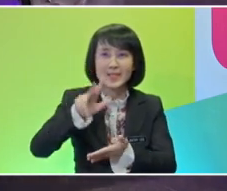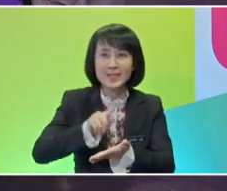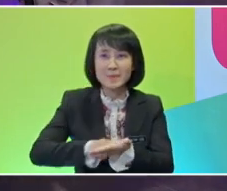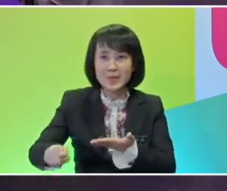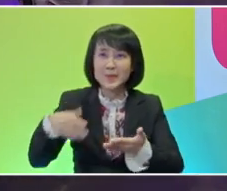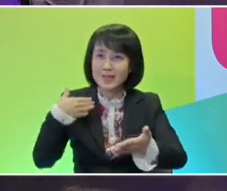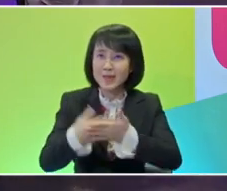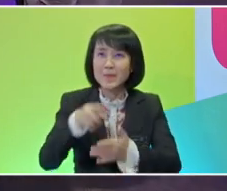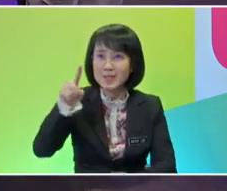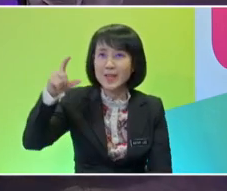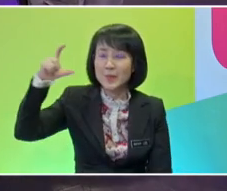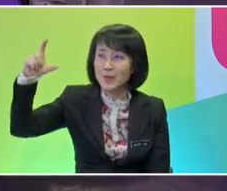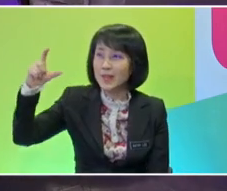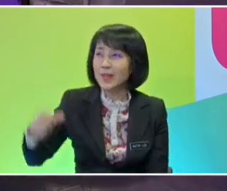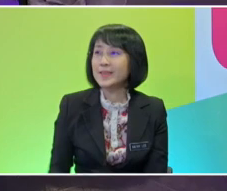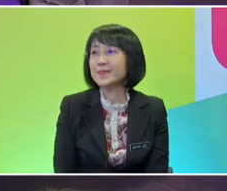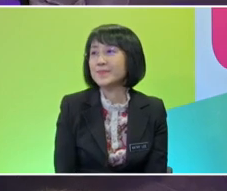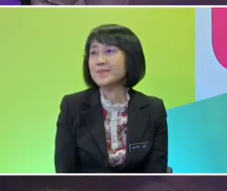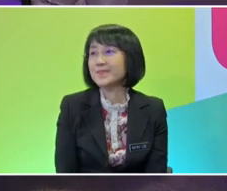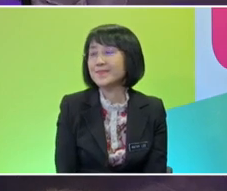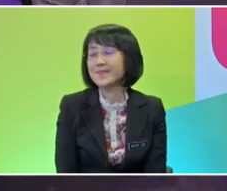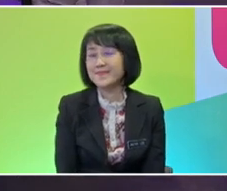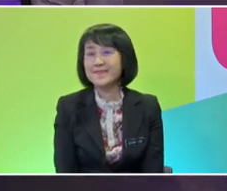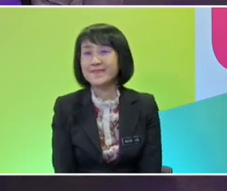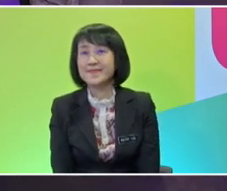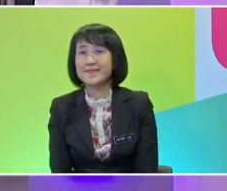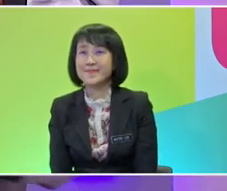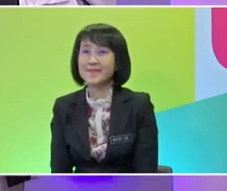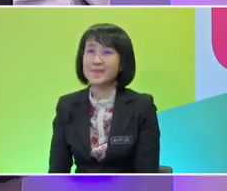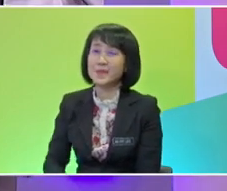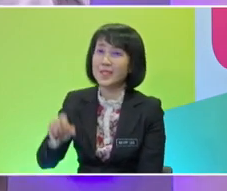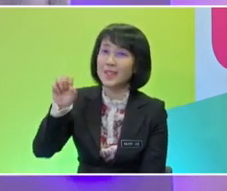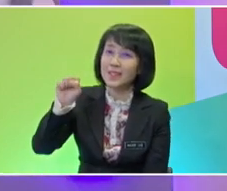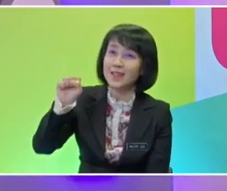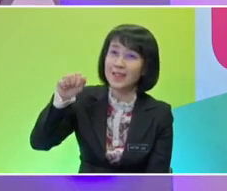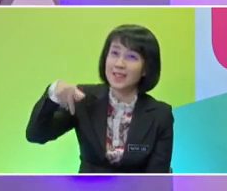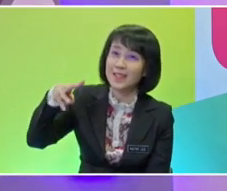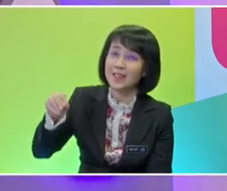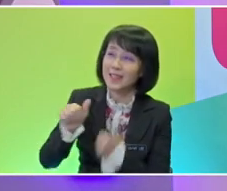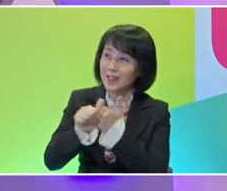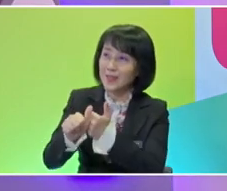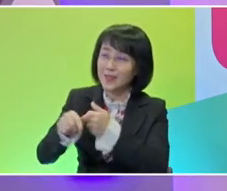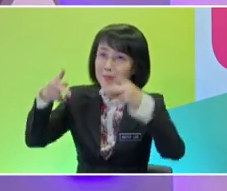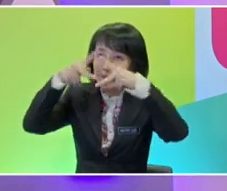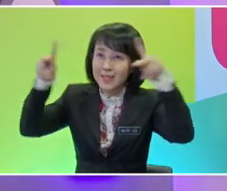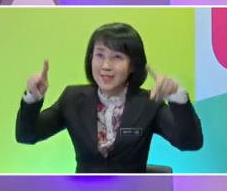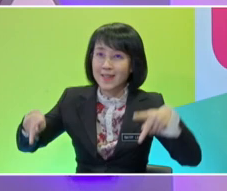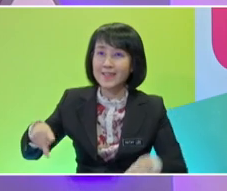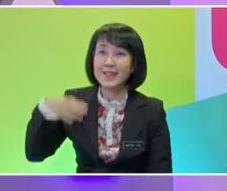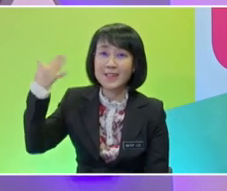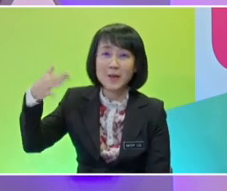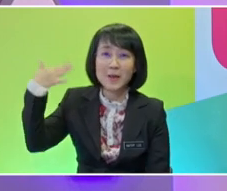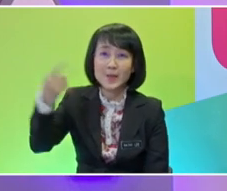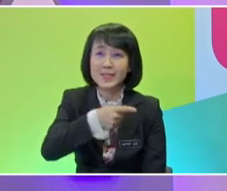mungkin y-nya adalah manifestasi daripada kota madunan yang terdahulu itu memainkan